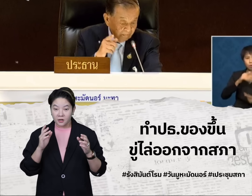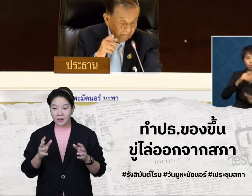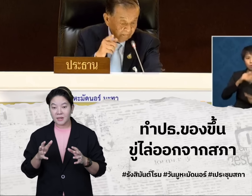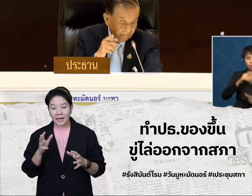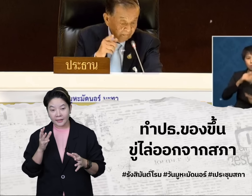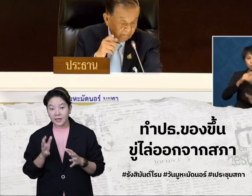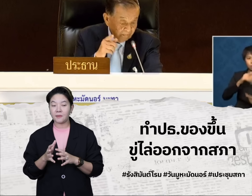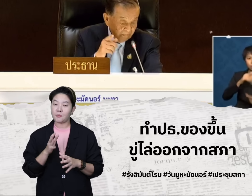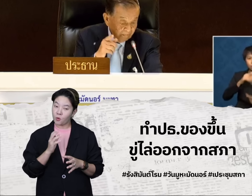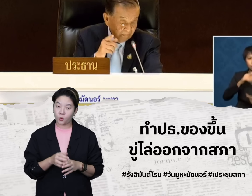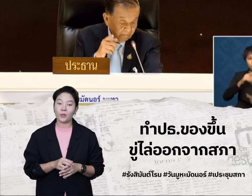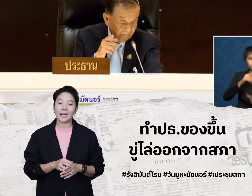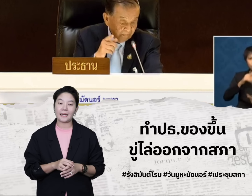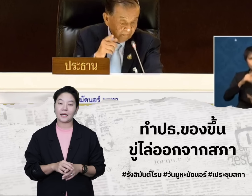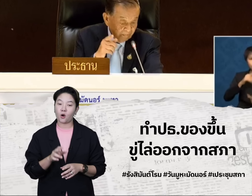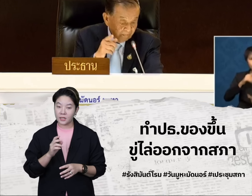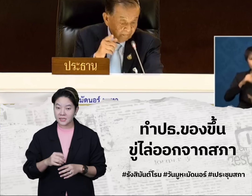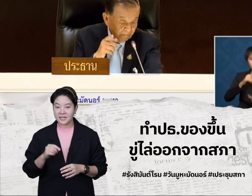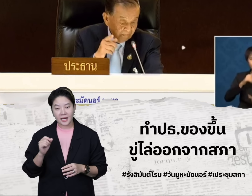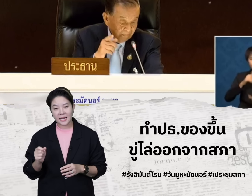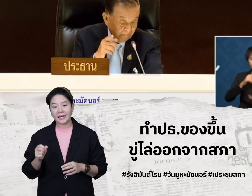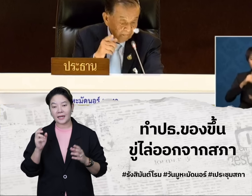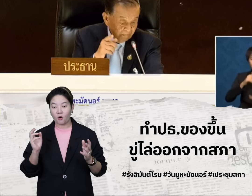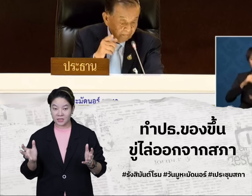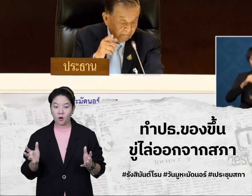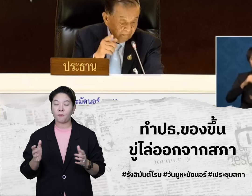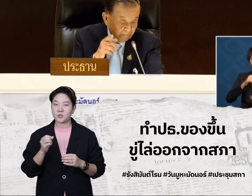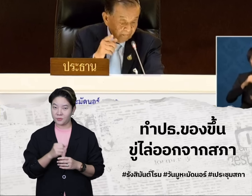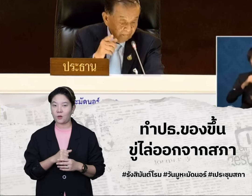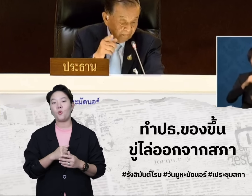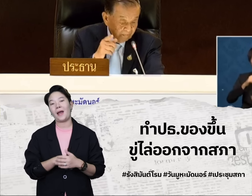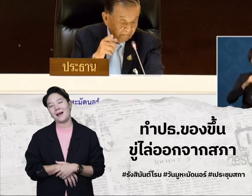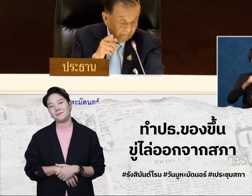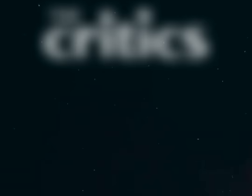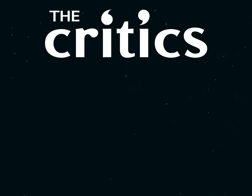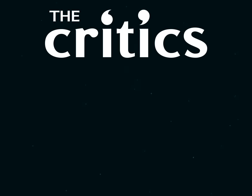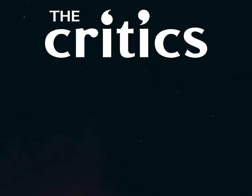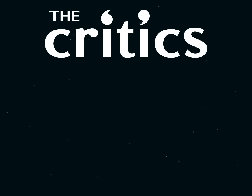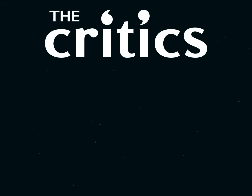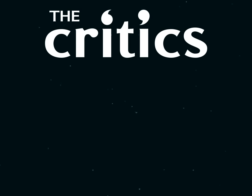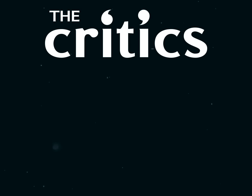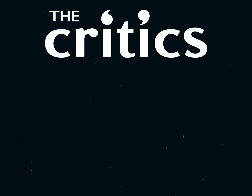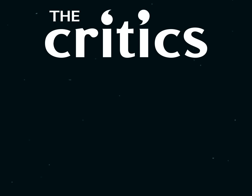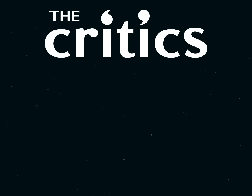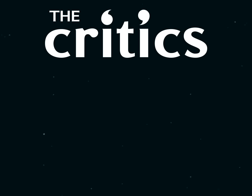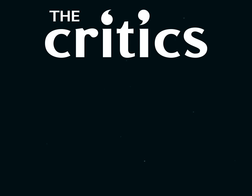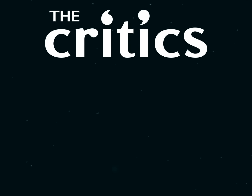เนี่ยก็ได้มีการเดินมาพูดคุยกันนะคะก่อนที่จะแยกย้ายกันออกจากห้องประชุมทั้งคู่ค่ะ